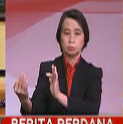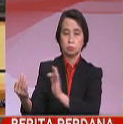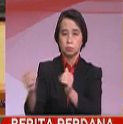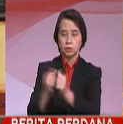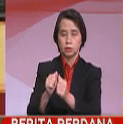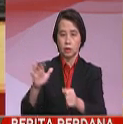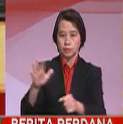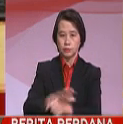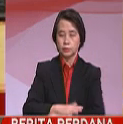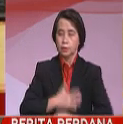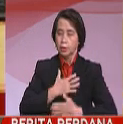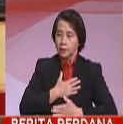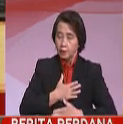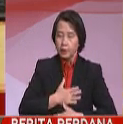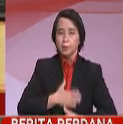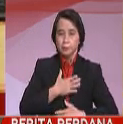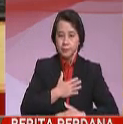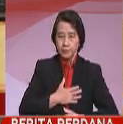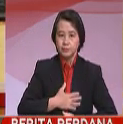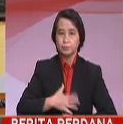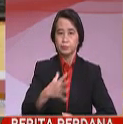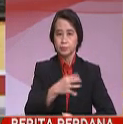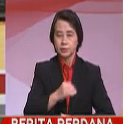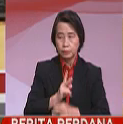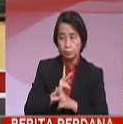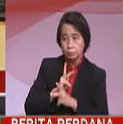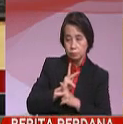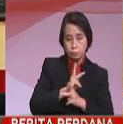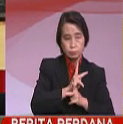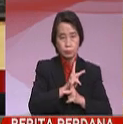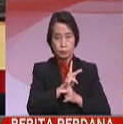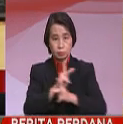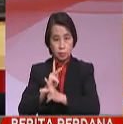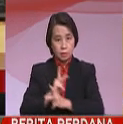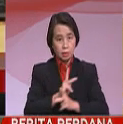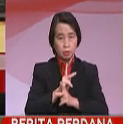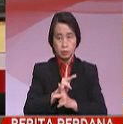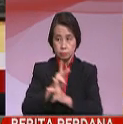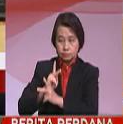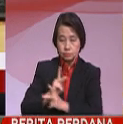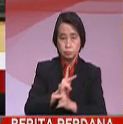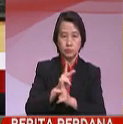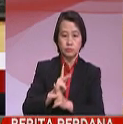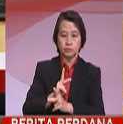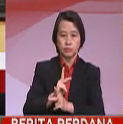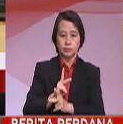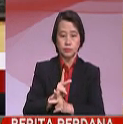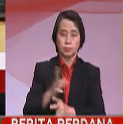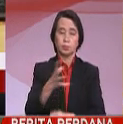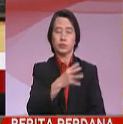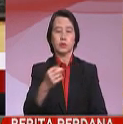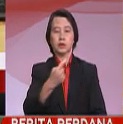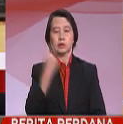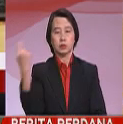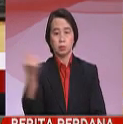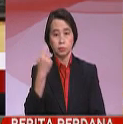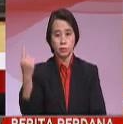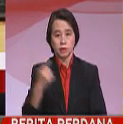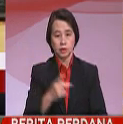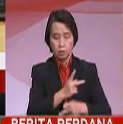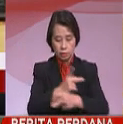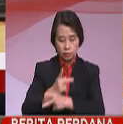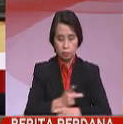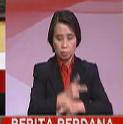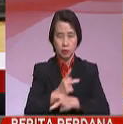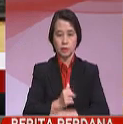dengan penuh tabah dan berhati-hati serta sentiasa menjaga